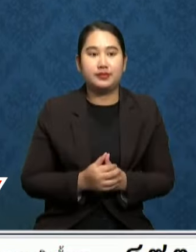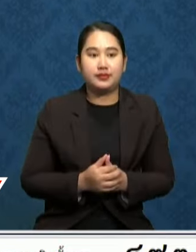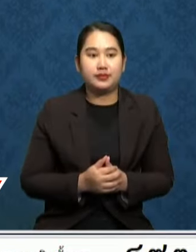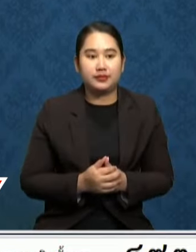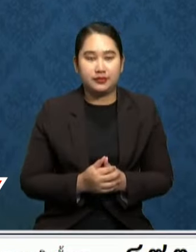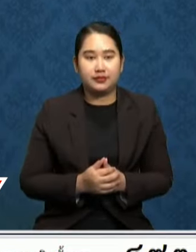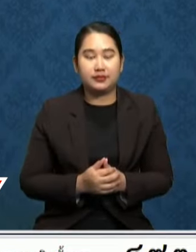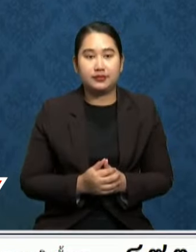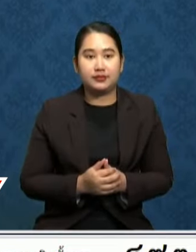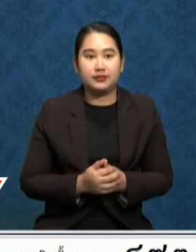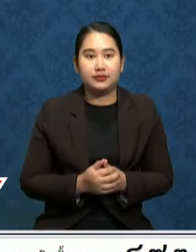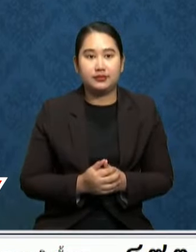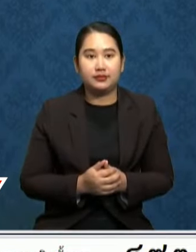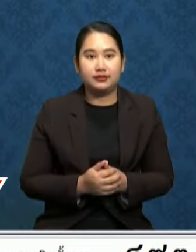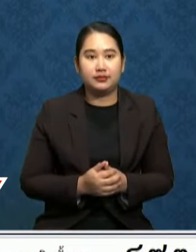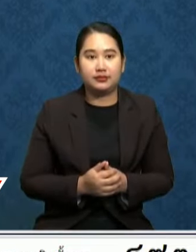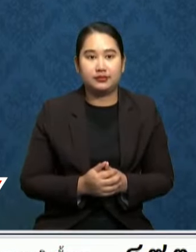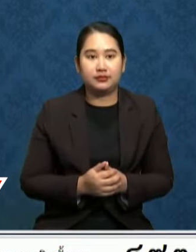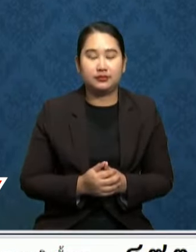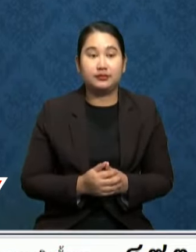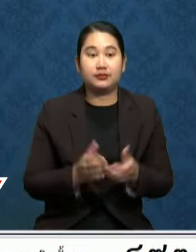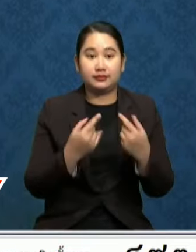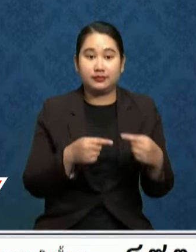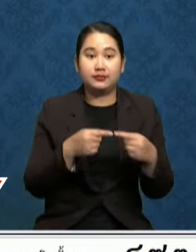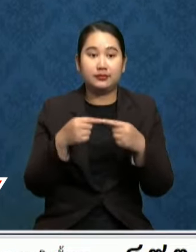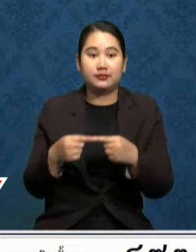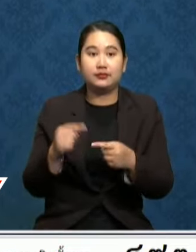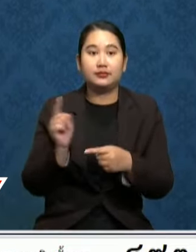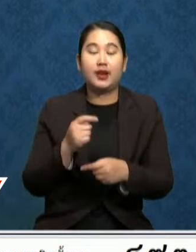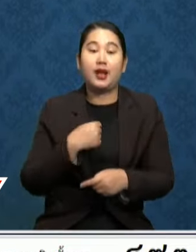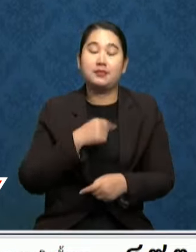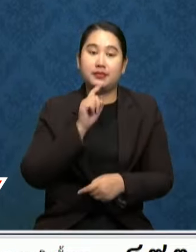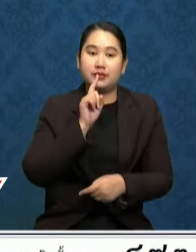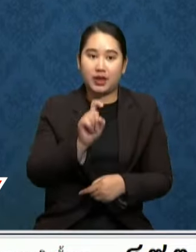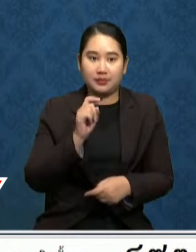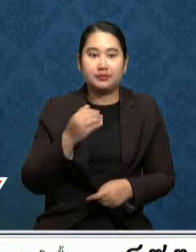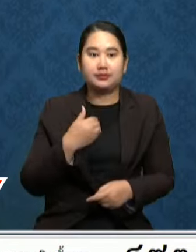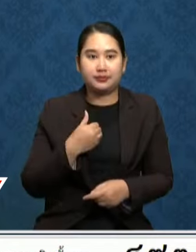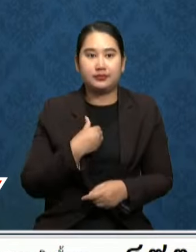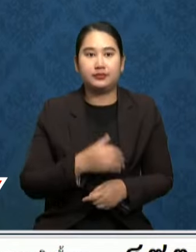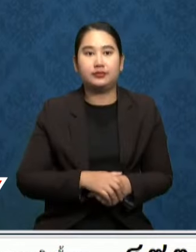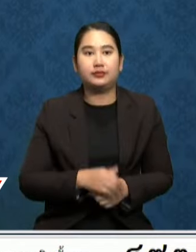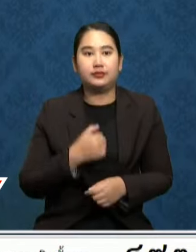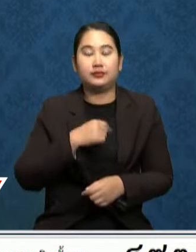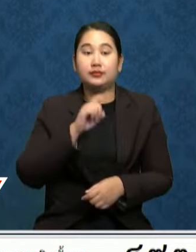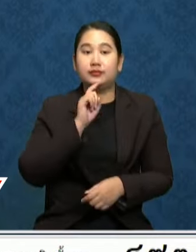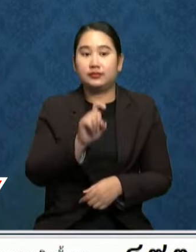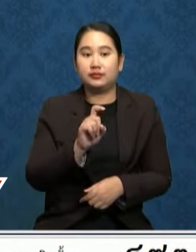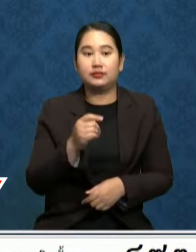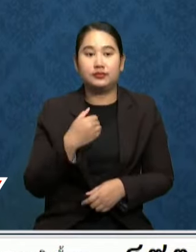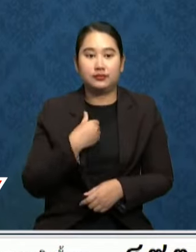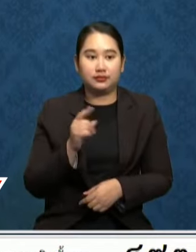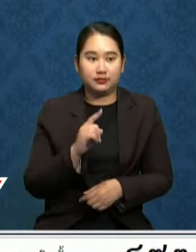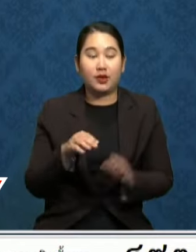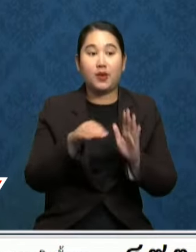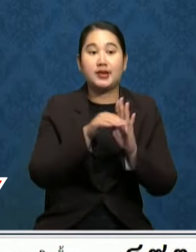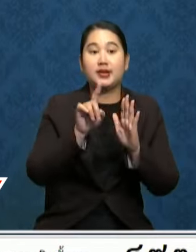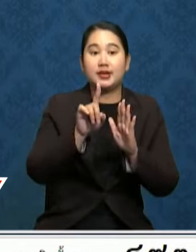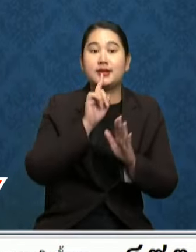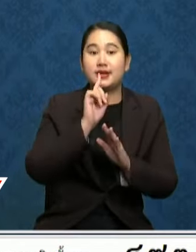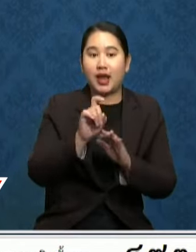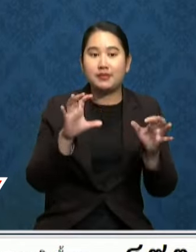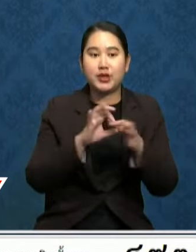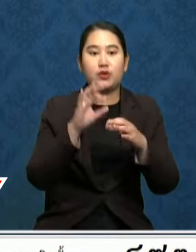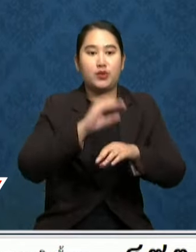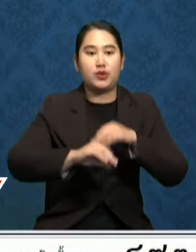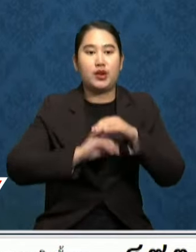อีส่นนึทปัฒานแน่นอนวามกจะเปนเรื่องของคำถามนะครั ที่ผมเองได้ถามตงแต่ในวาระที่ 1ครัในเรื่องของ